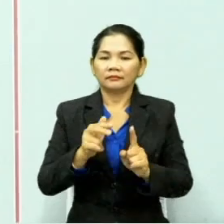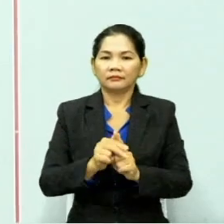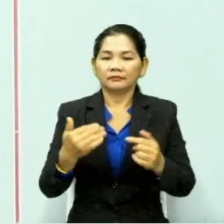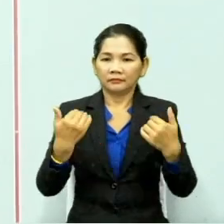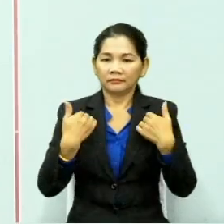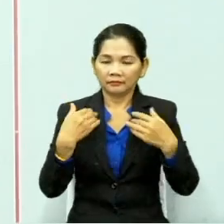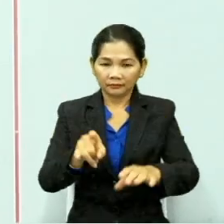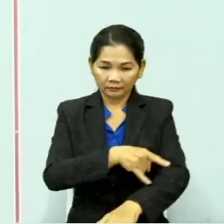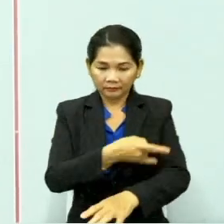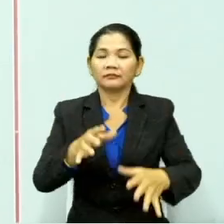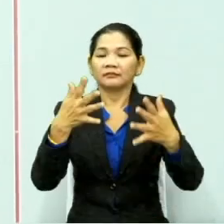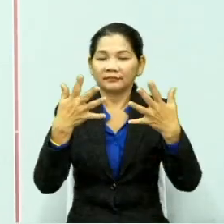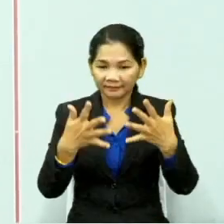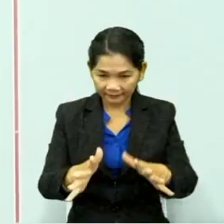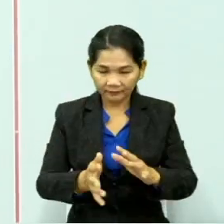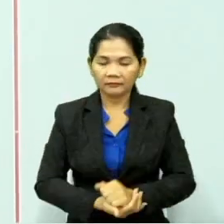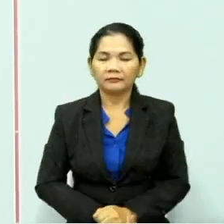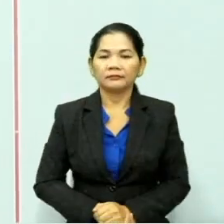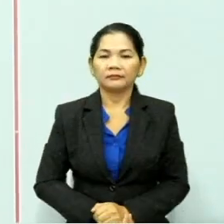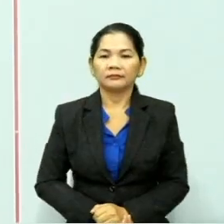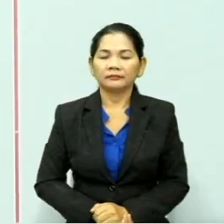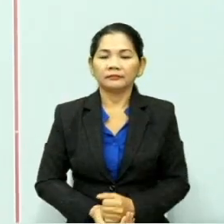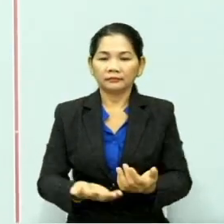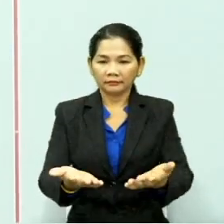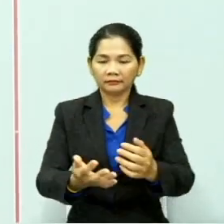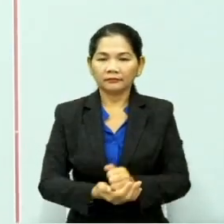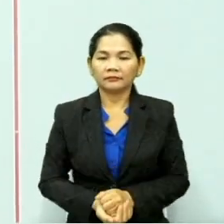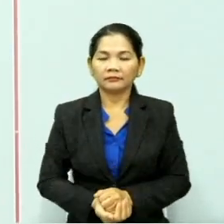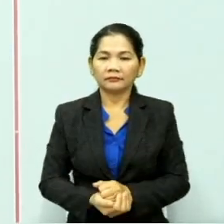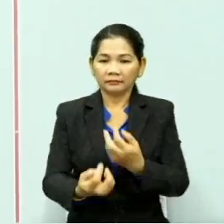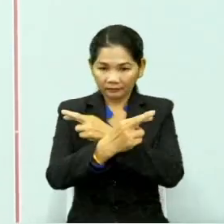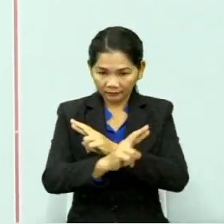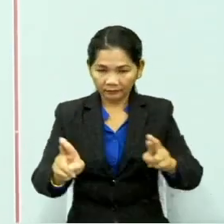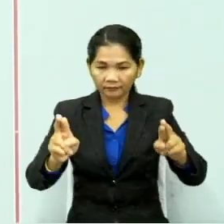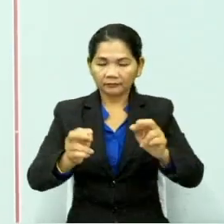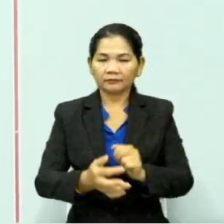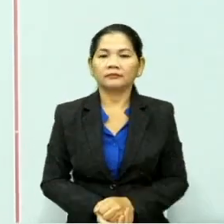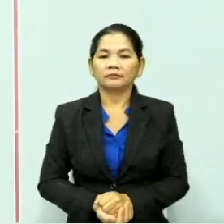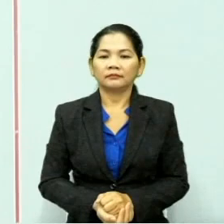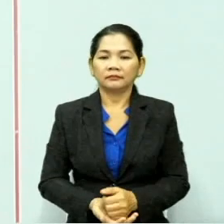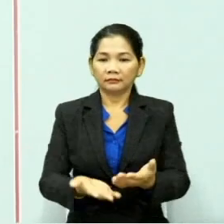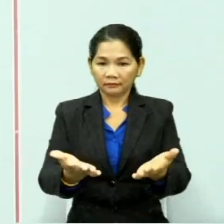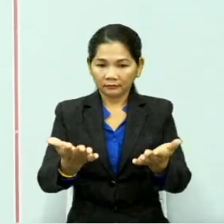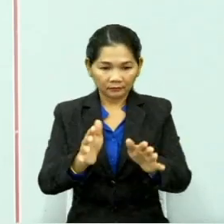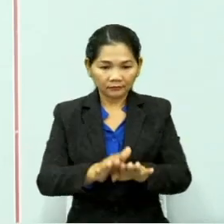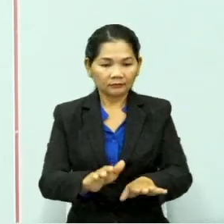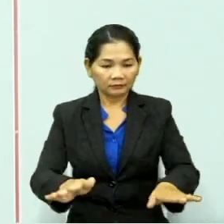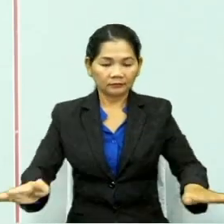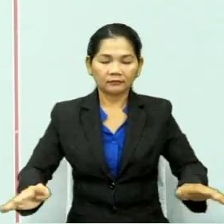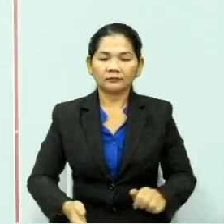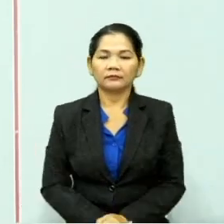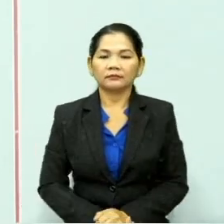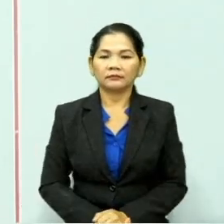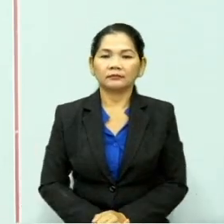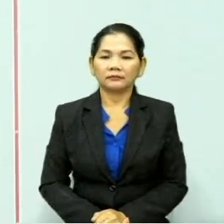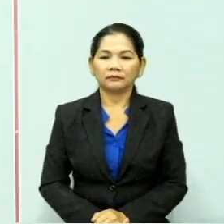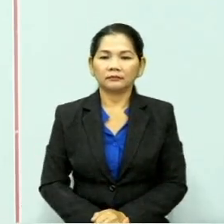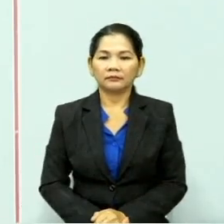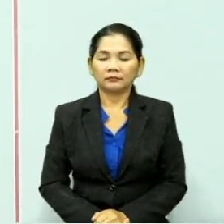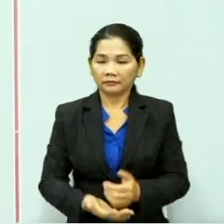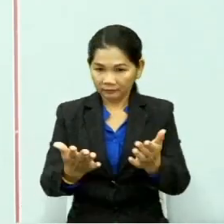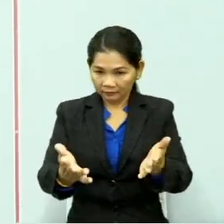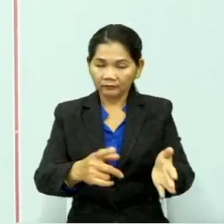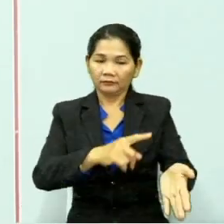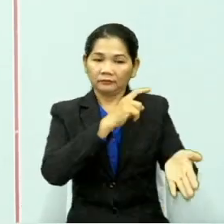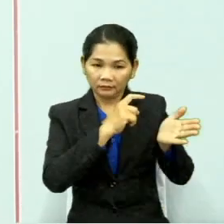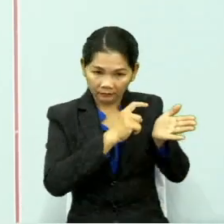cha chưa mối nhiệt kêu rồi hai nè con má cha ấy lỡ cha con trim khuôn cha trim khuôn tặng ác nghĩa nè con cha chấm nè kêu